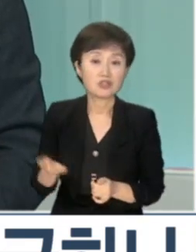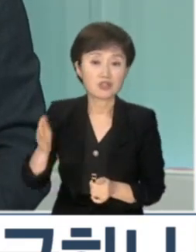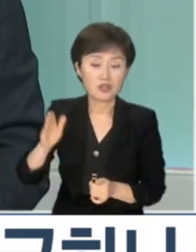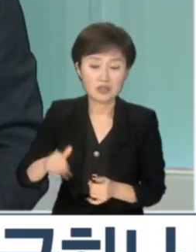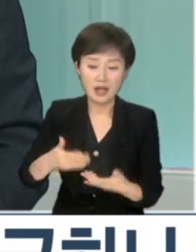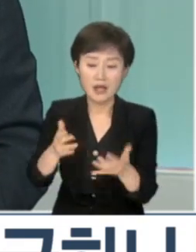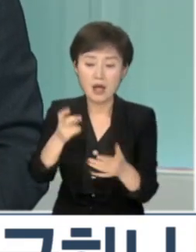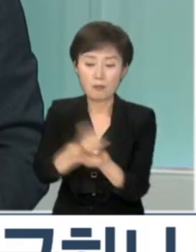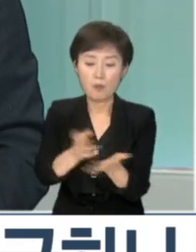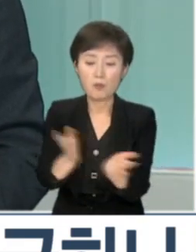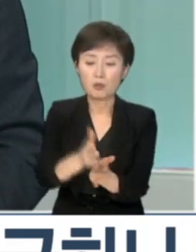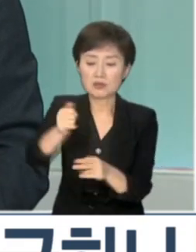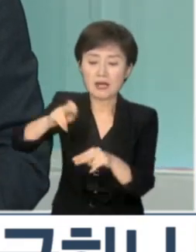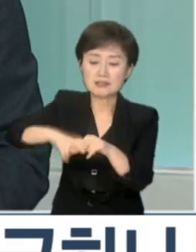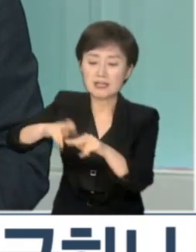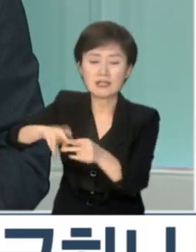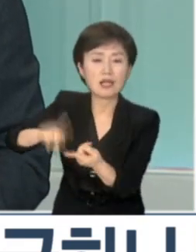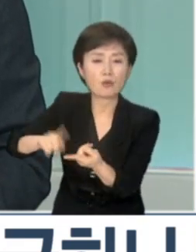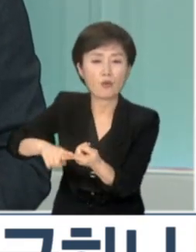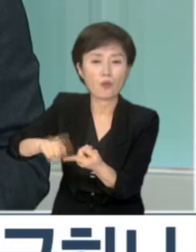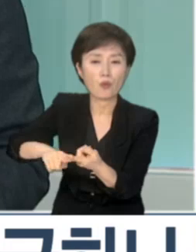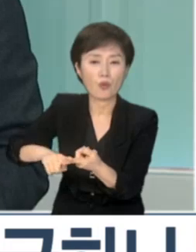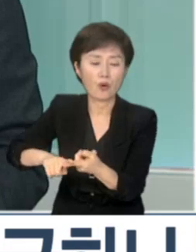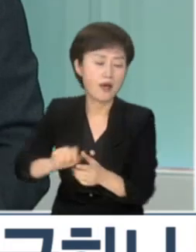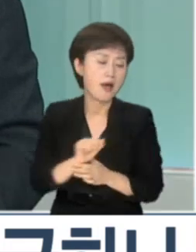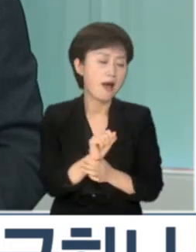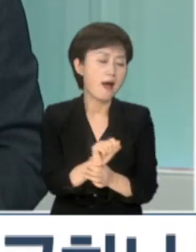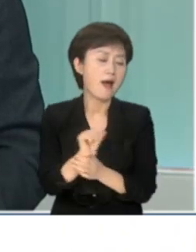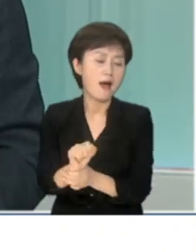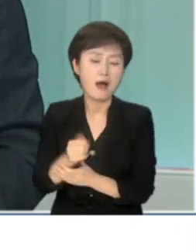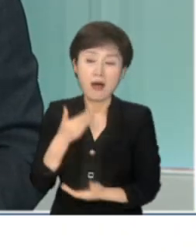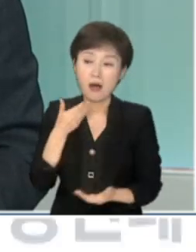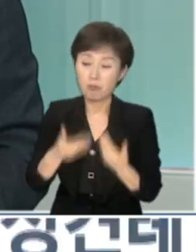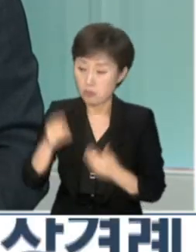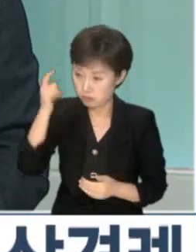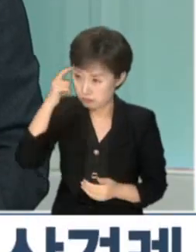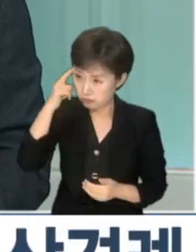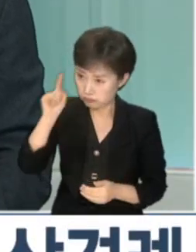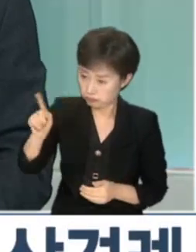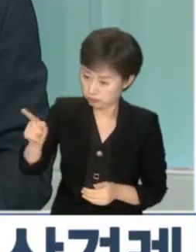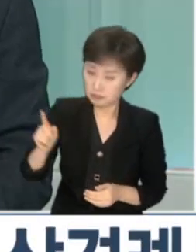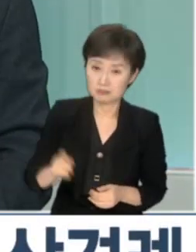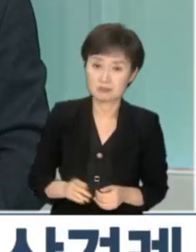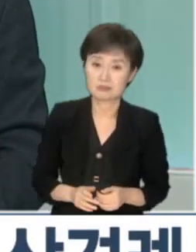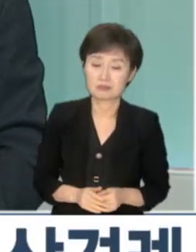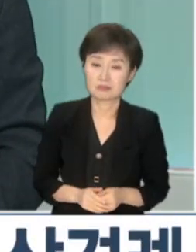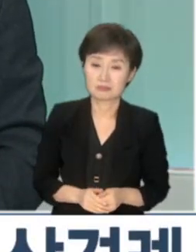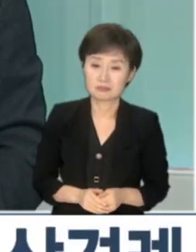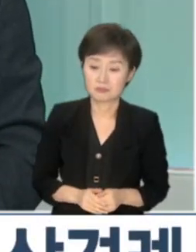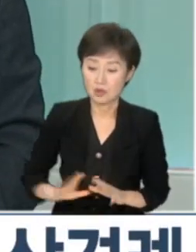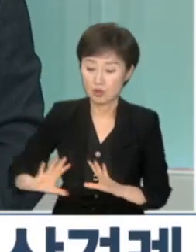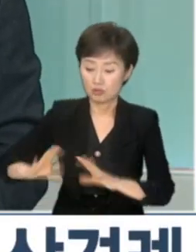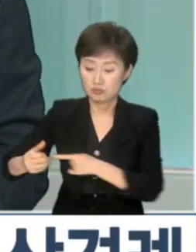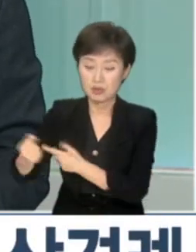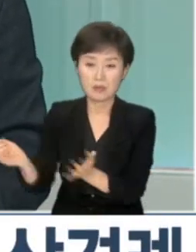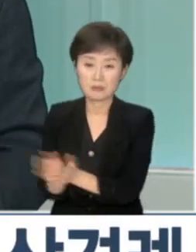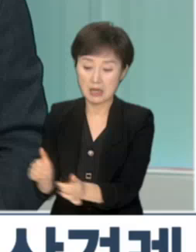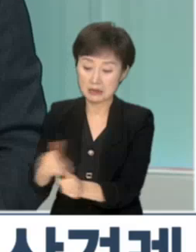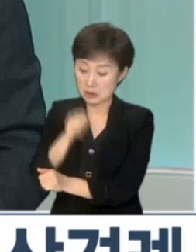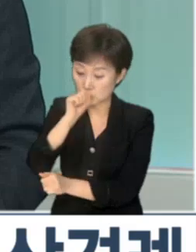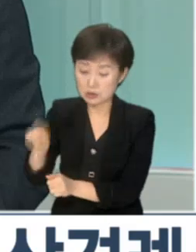직을 유지하면서 이렇게 사전 선거 운동 의혹을 받으면서 하고 있느냐에 대한 비판 정도는 할 수 있지 않을까? 그리고 국민의힘도 이렇게 위기 상황인데